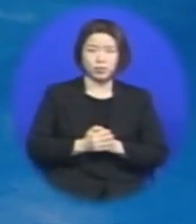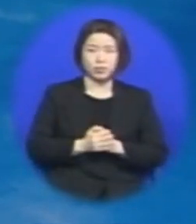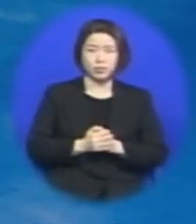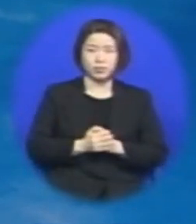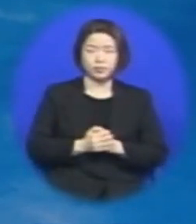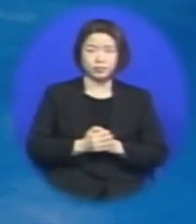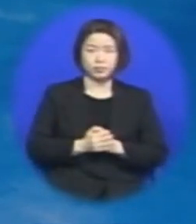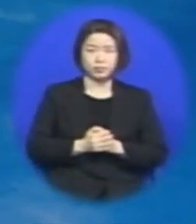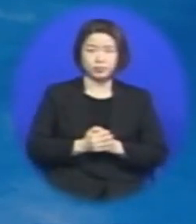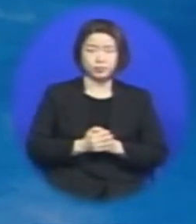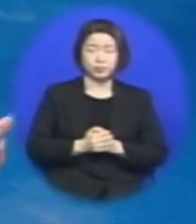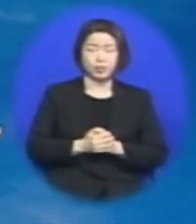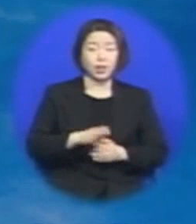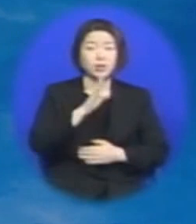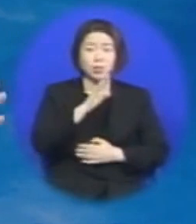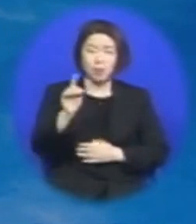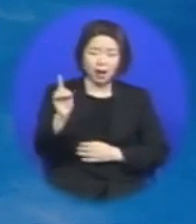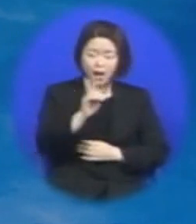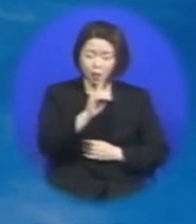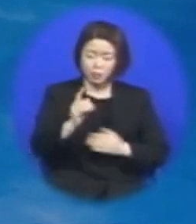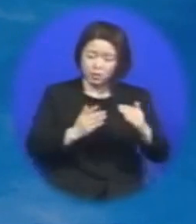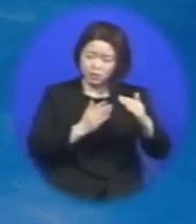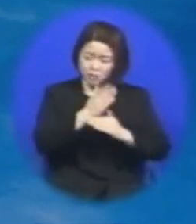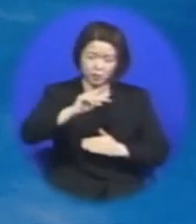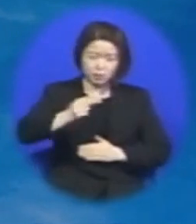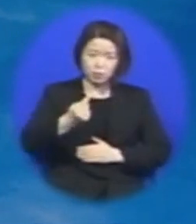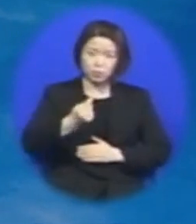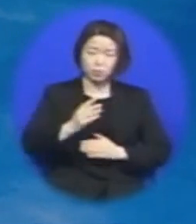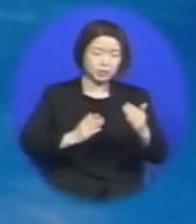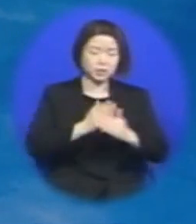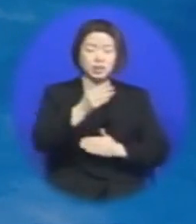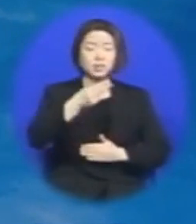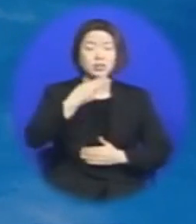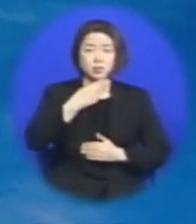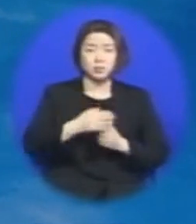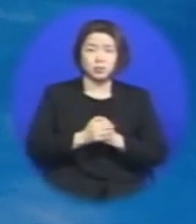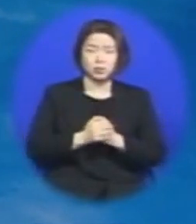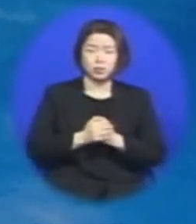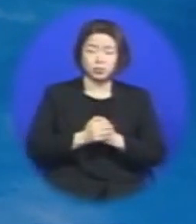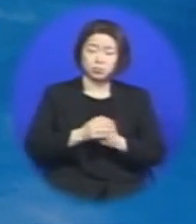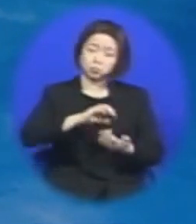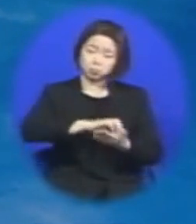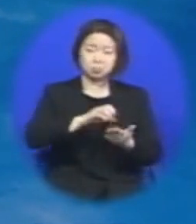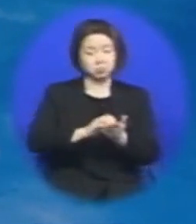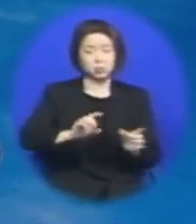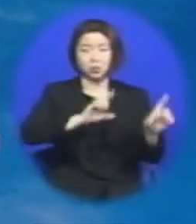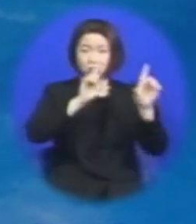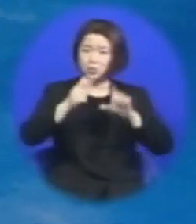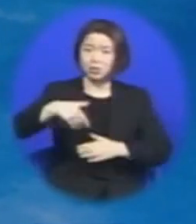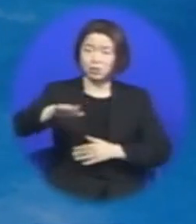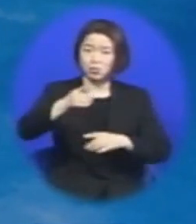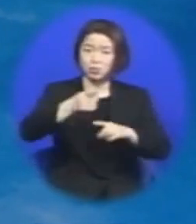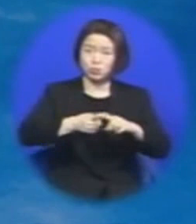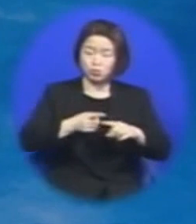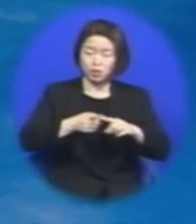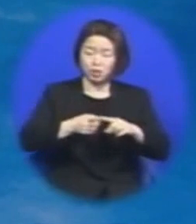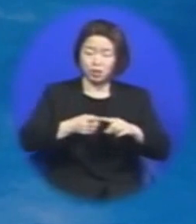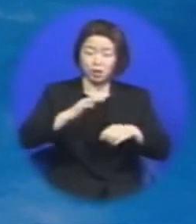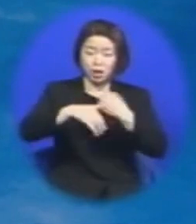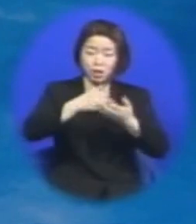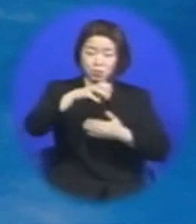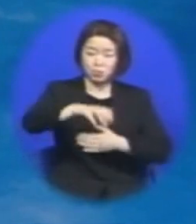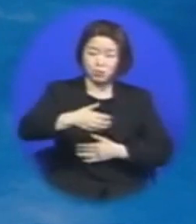없습니다 정말 아무리 지나쳐도 지나칠게 없어요 적당하게 살다가 하나님 앞에 갔을 때 아니라고 하면 어떻게